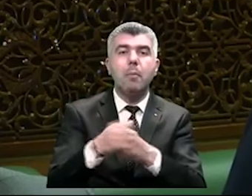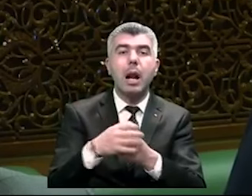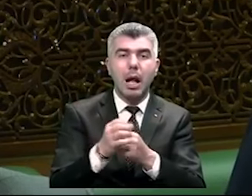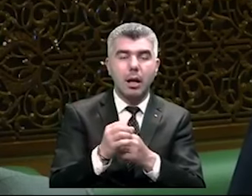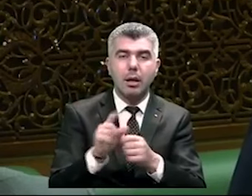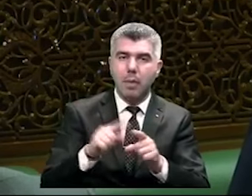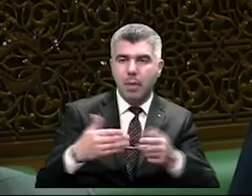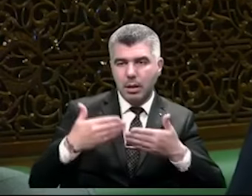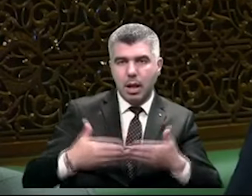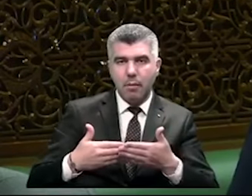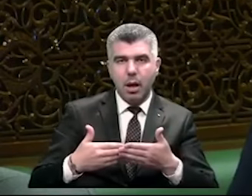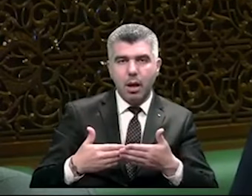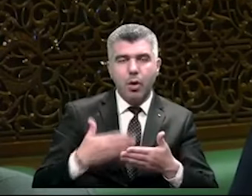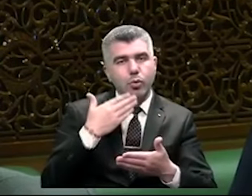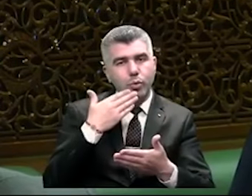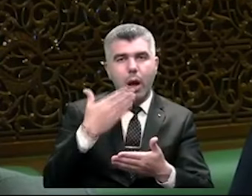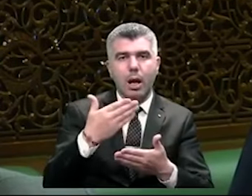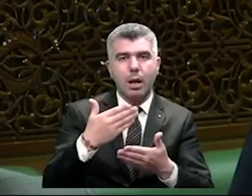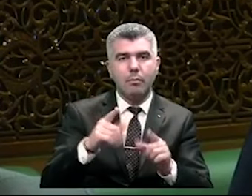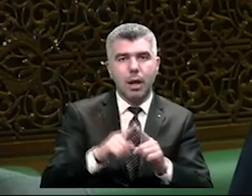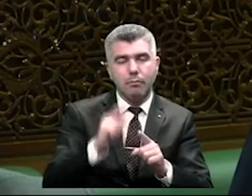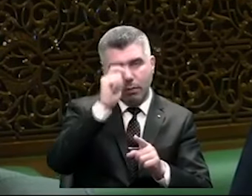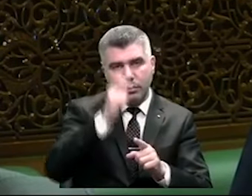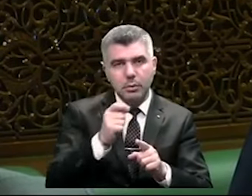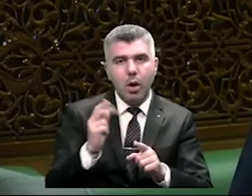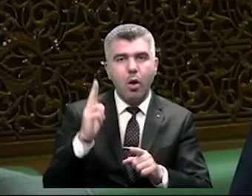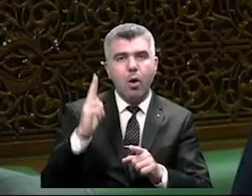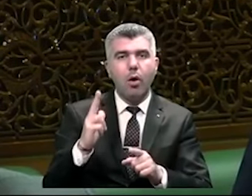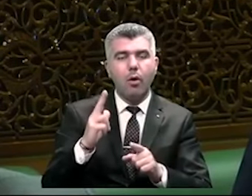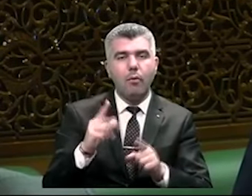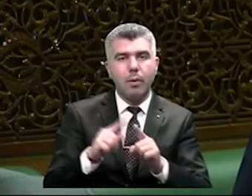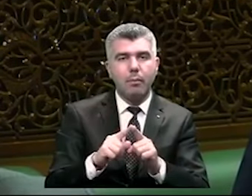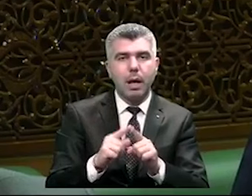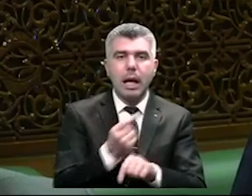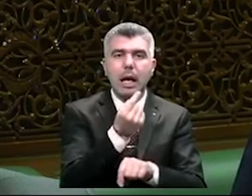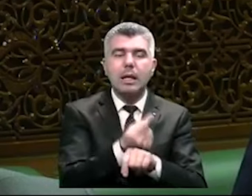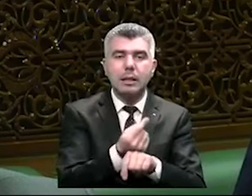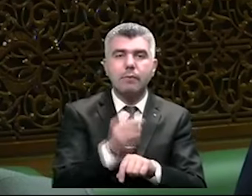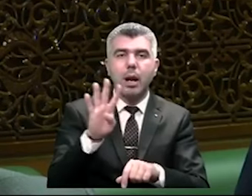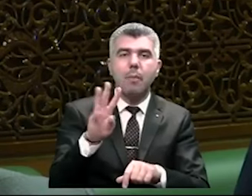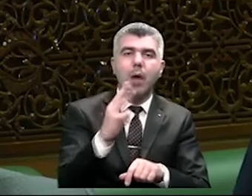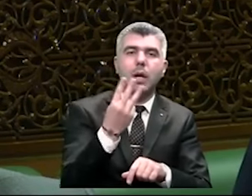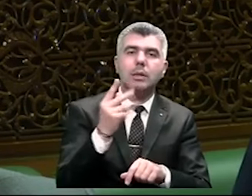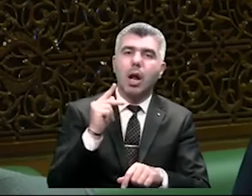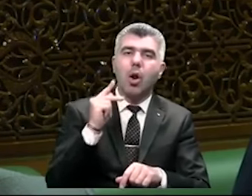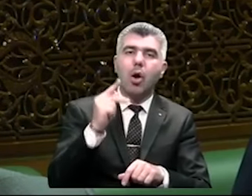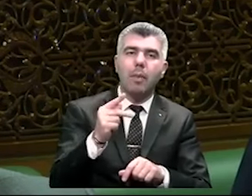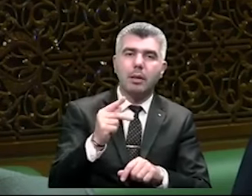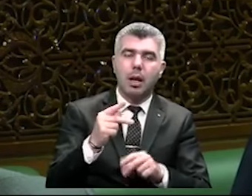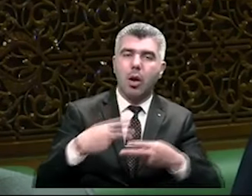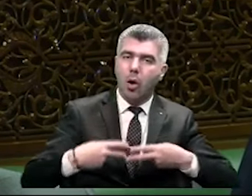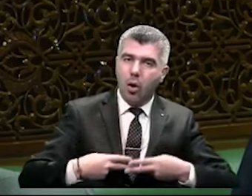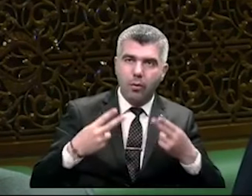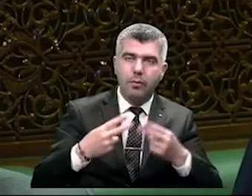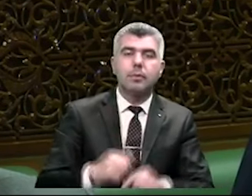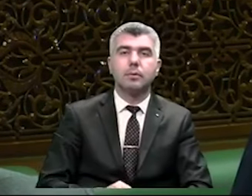كنشكركم على الاعطاء نع الانطلاقه ديال الشطر الاول من جرسيف ل الصباب على 34 ر وكن طلبوا منكم بالحاح